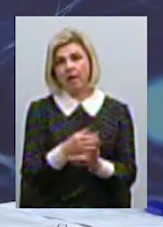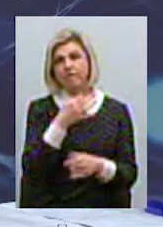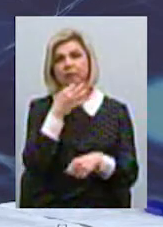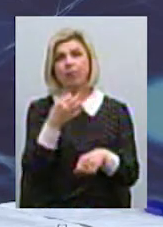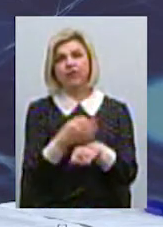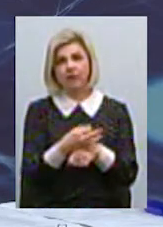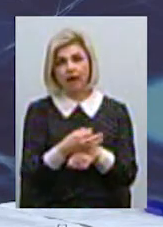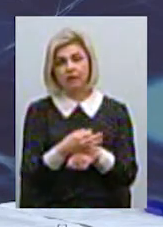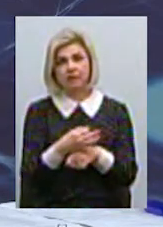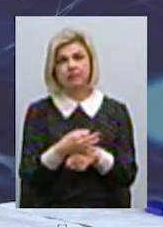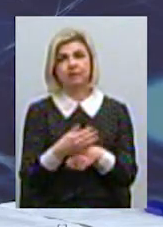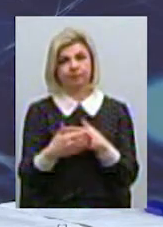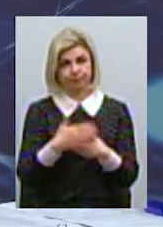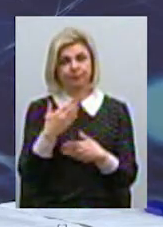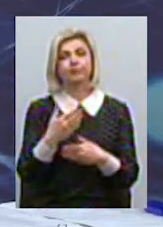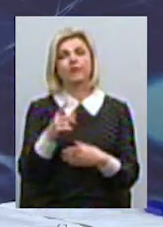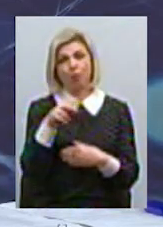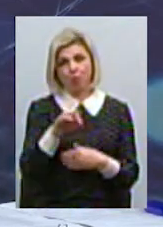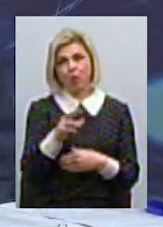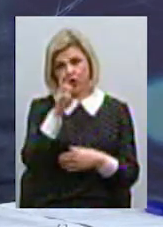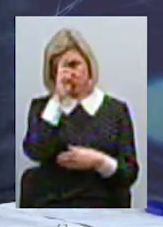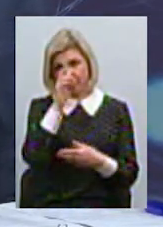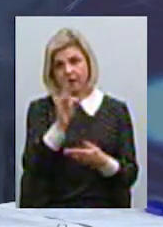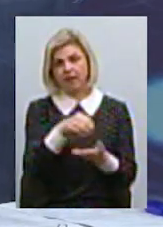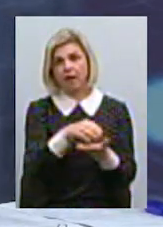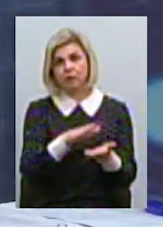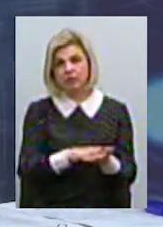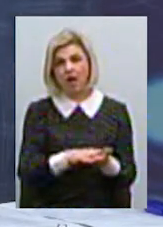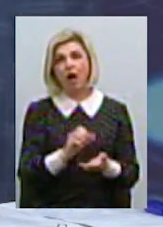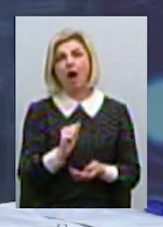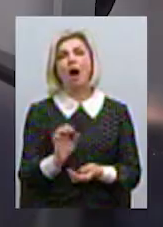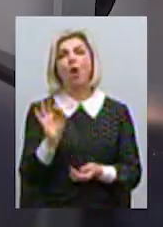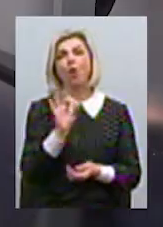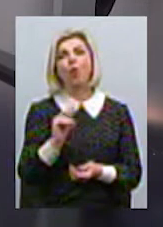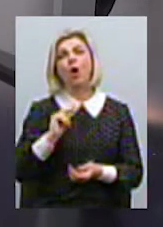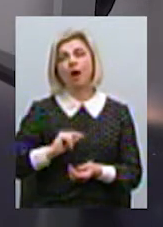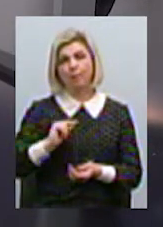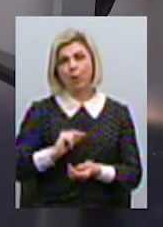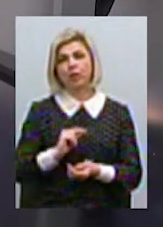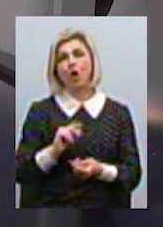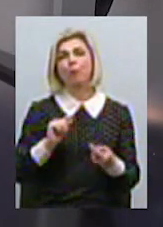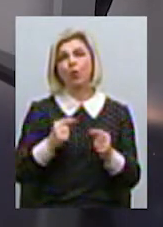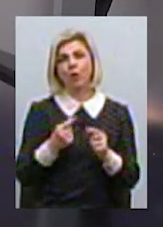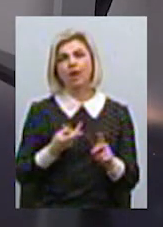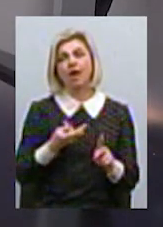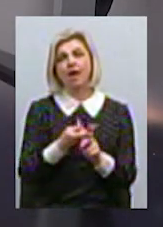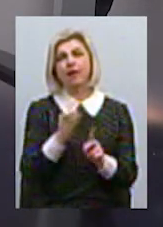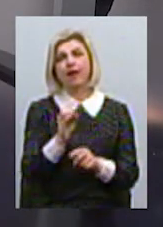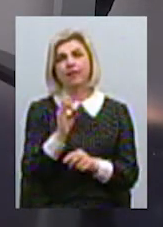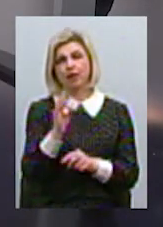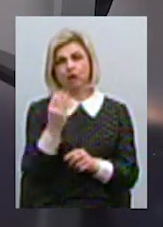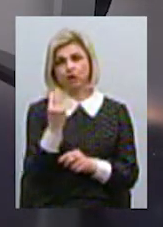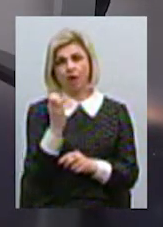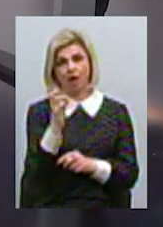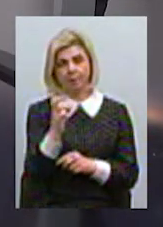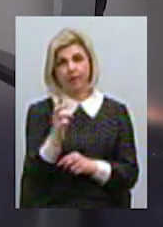відповідальність по державним реєстраторам. Стосовно результатів роботи антирейдерського штабу. І тут результати є. Але я хотів би